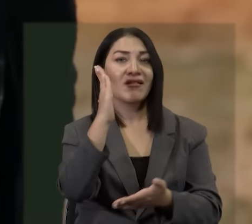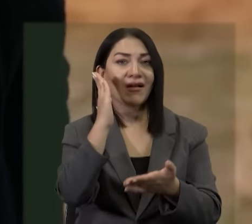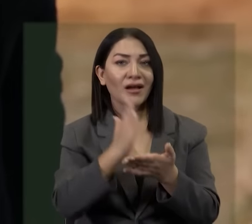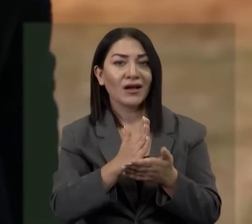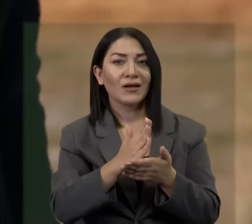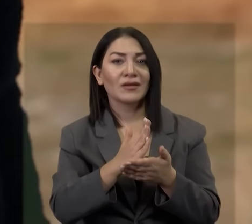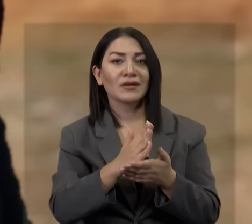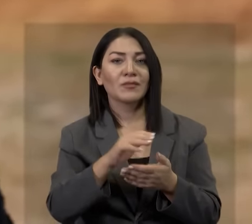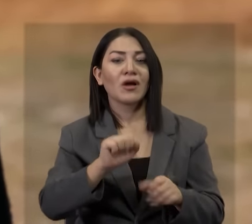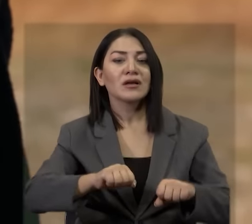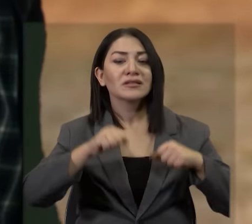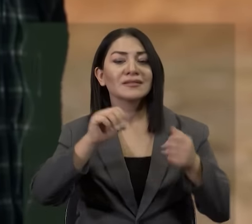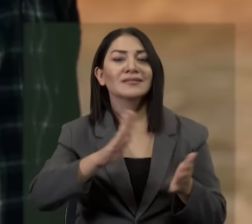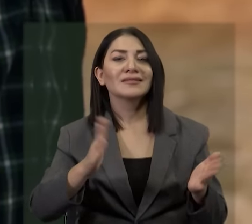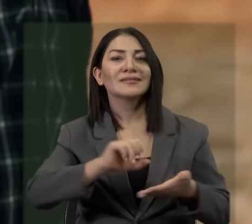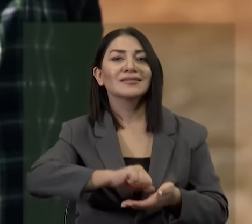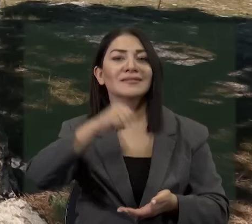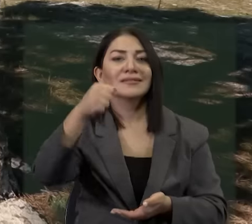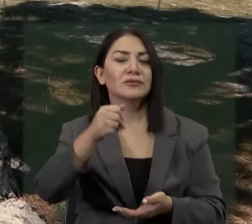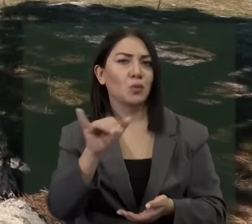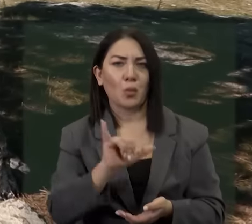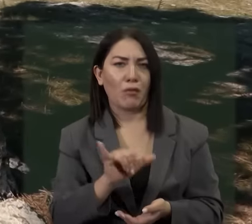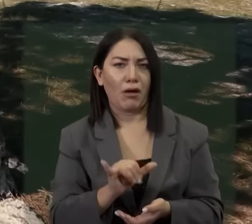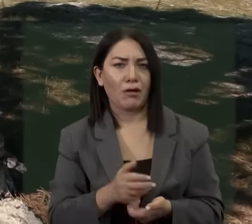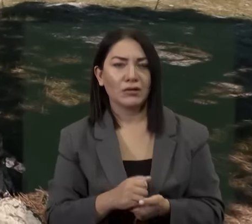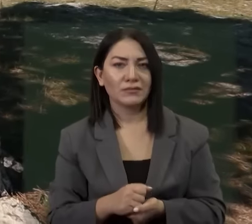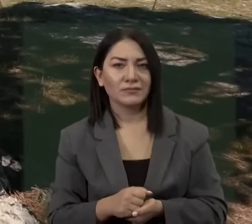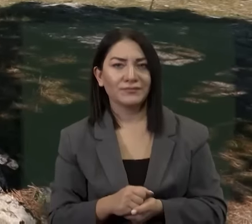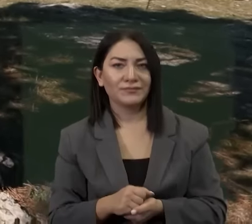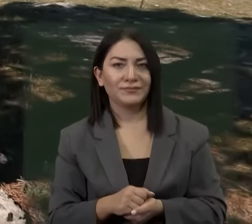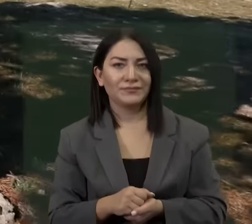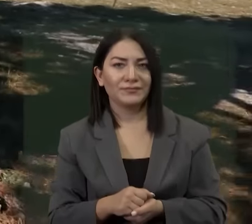Հա, ծառը կա, բայց սնդուկն ուրա։